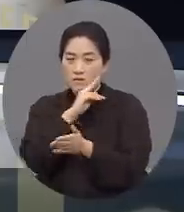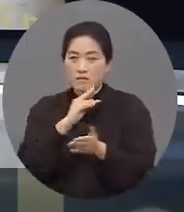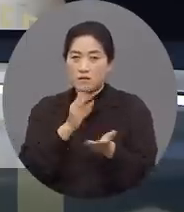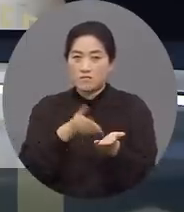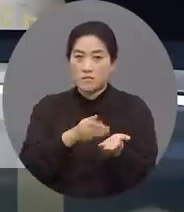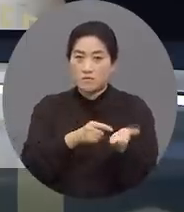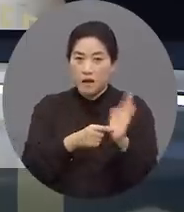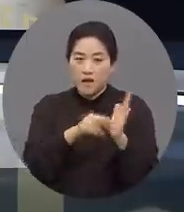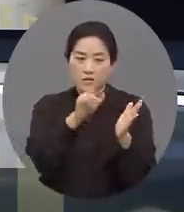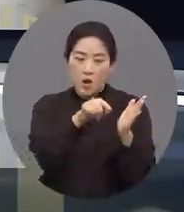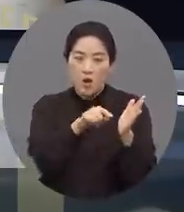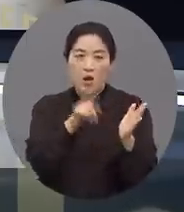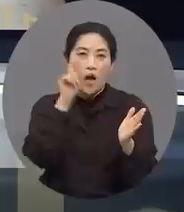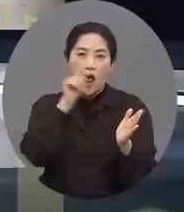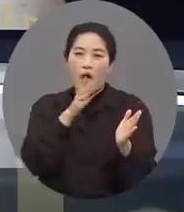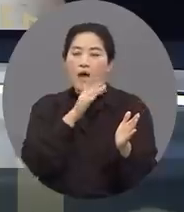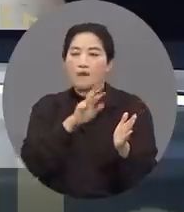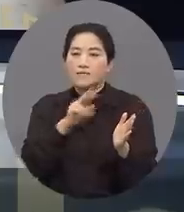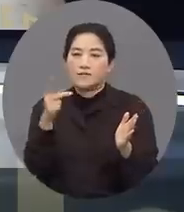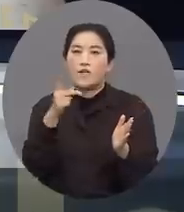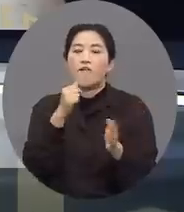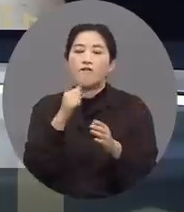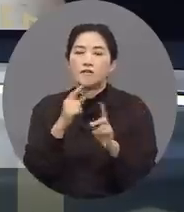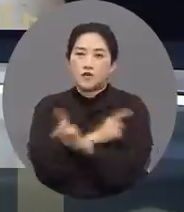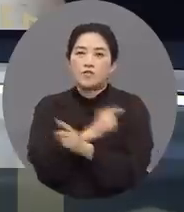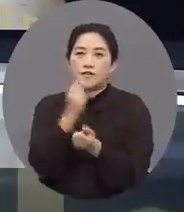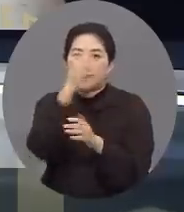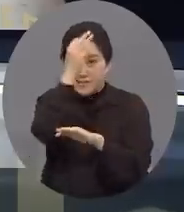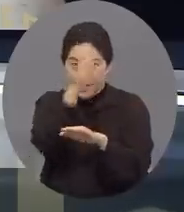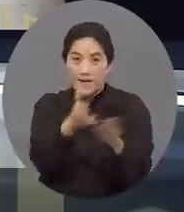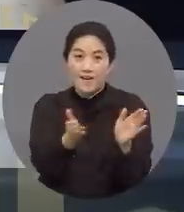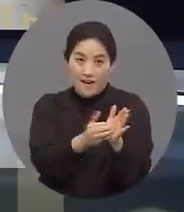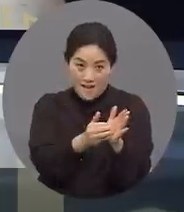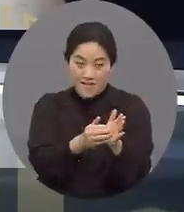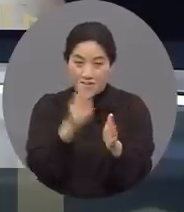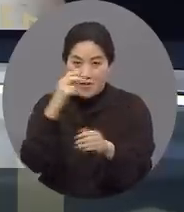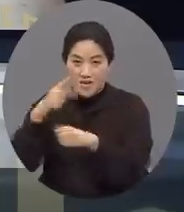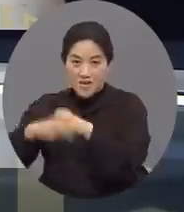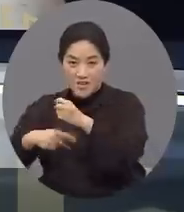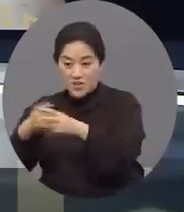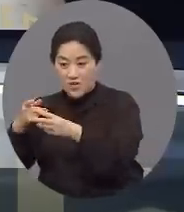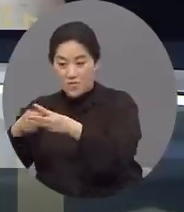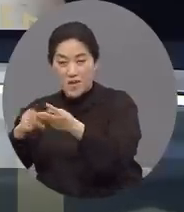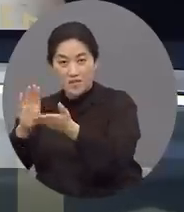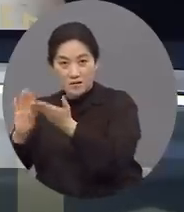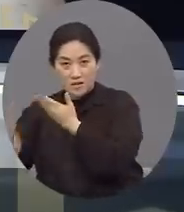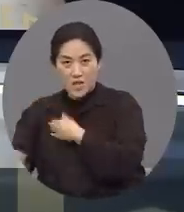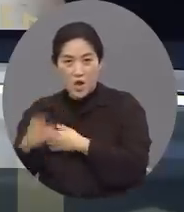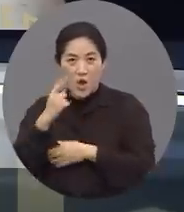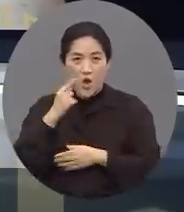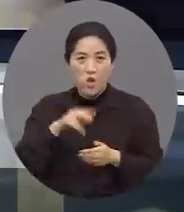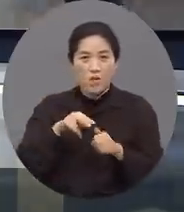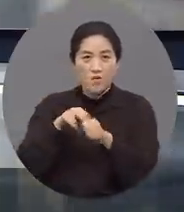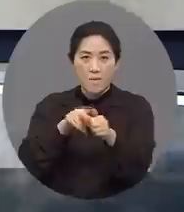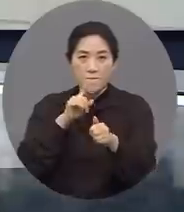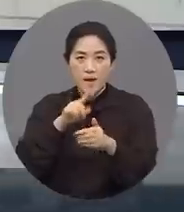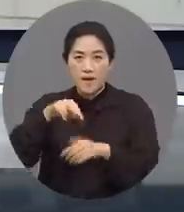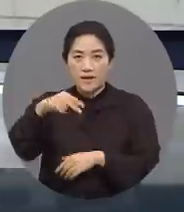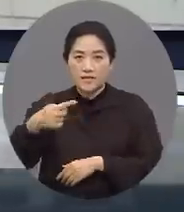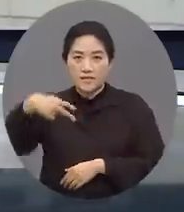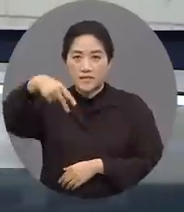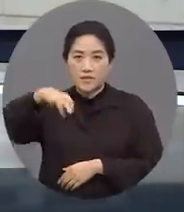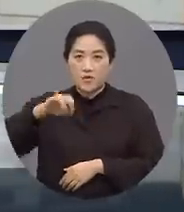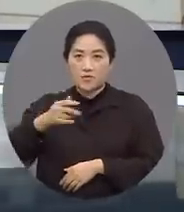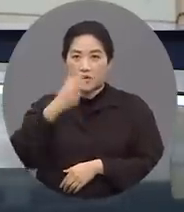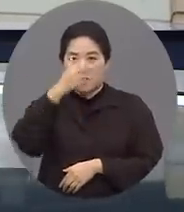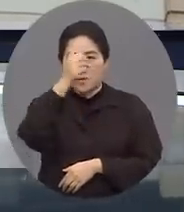만에 정정하고 사과를 한 적이 있었습니다. 검찰이 2년 반이 지나서야 당시 허위 제보를 한 것으로 지목된 신성식